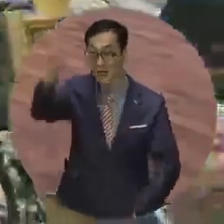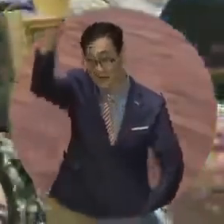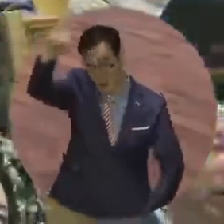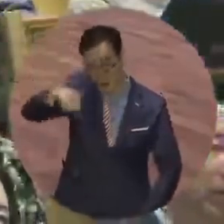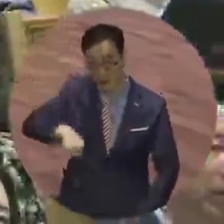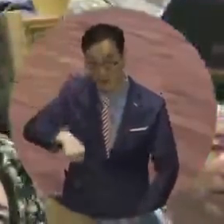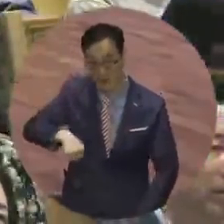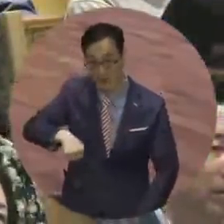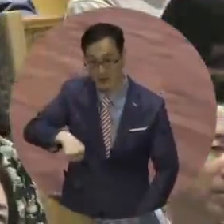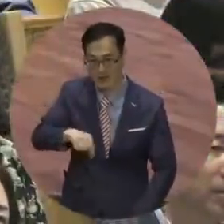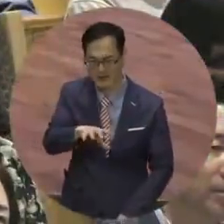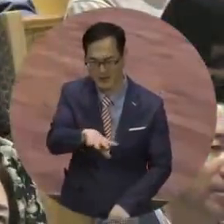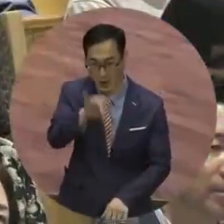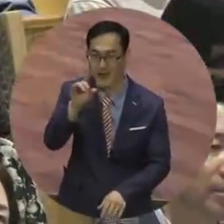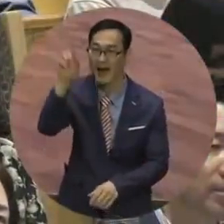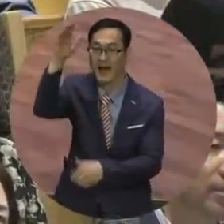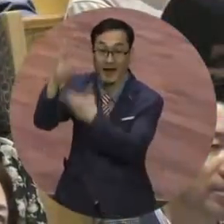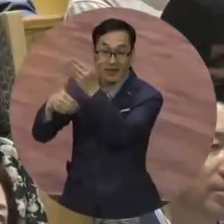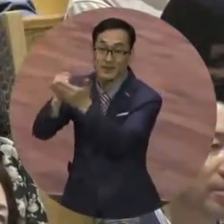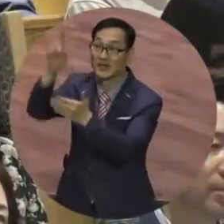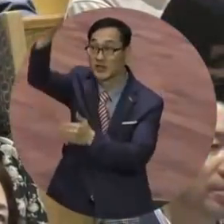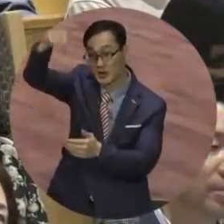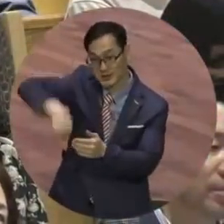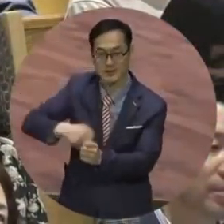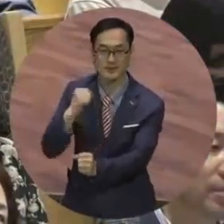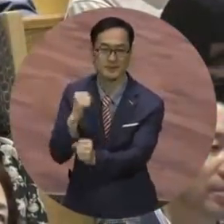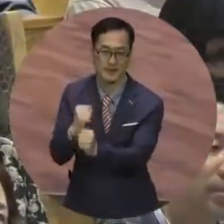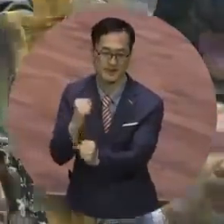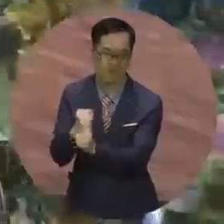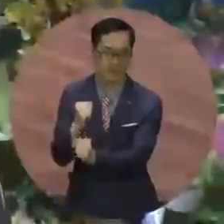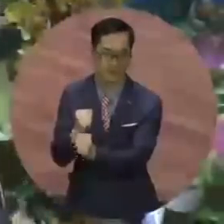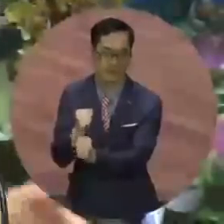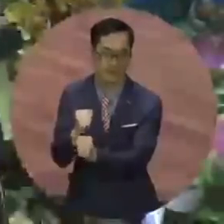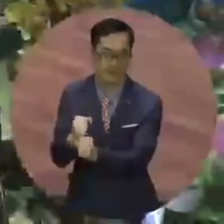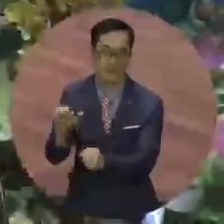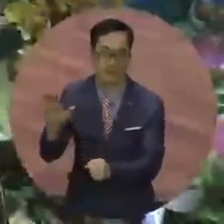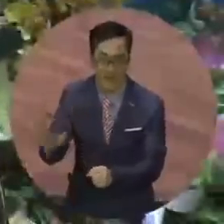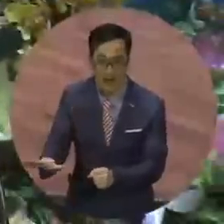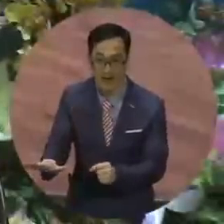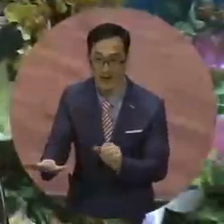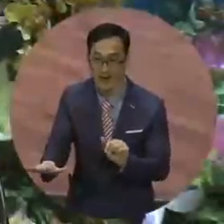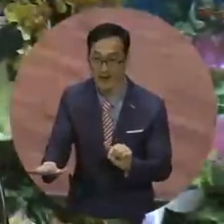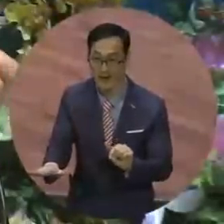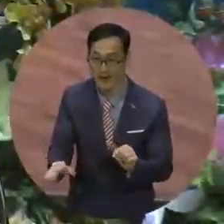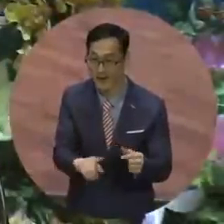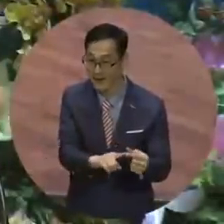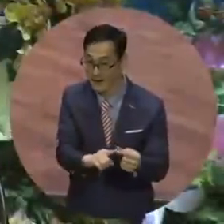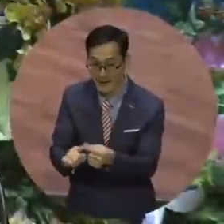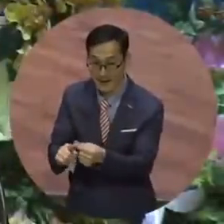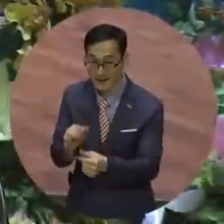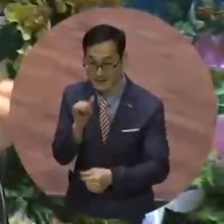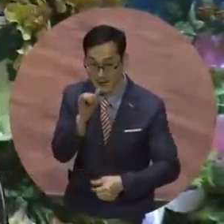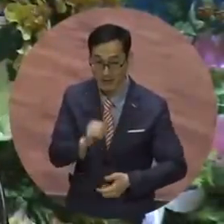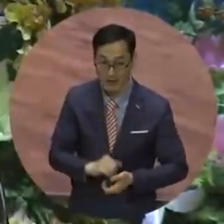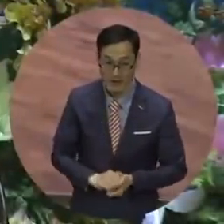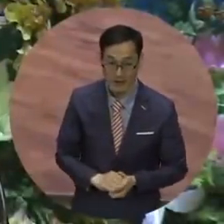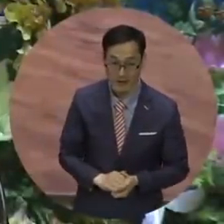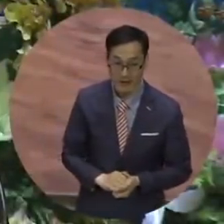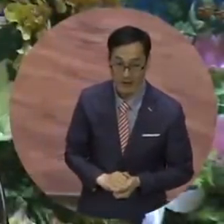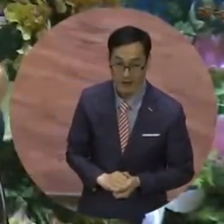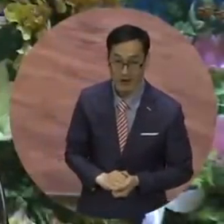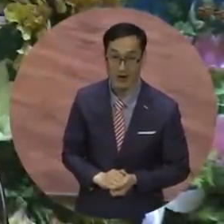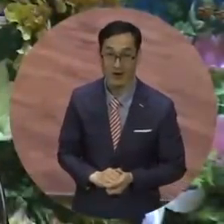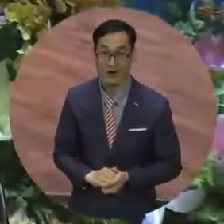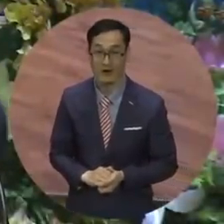창조하시니라. 하나님이 천지를 창조했어요. 웃자다가 막, 이러다가 막,